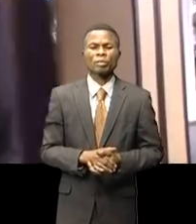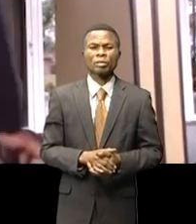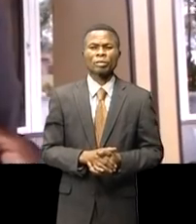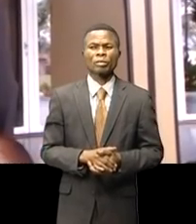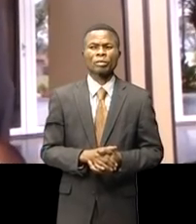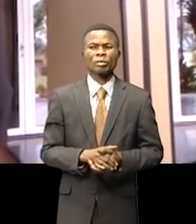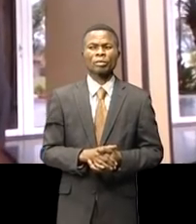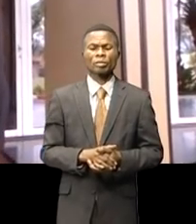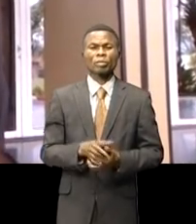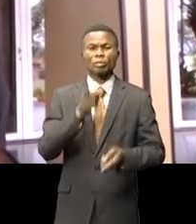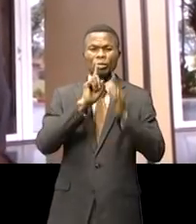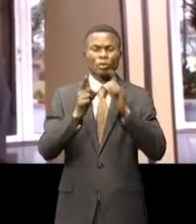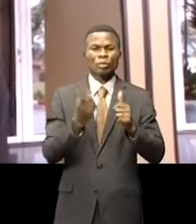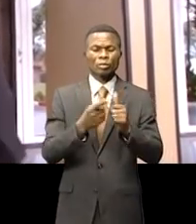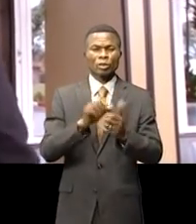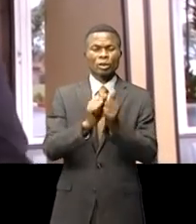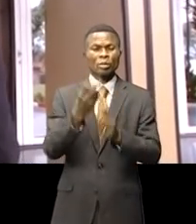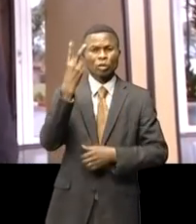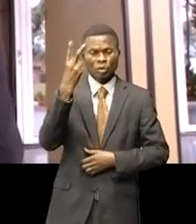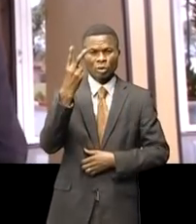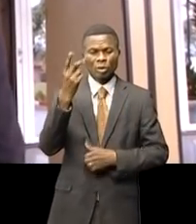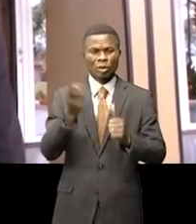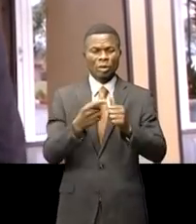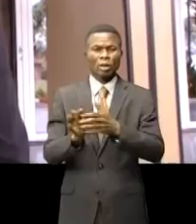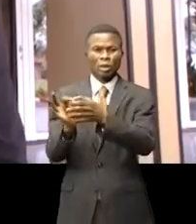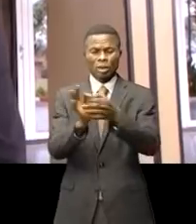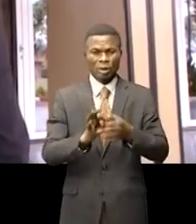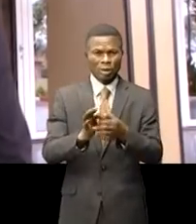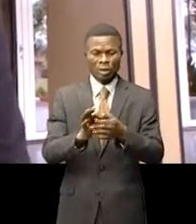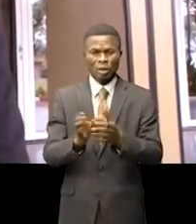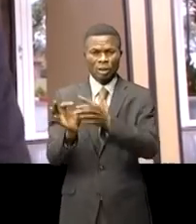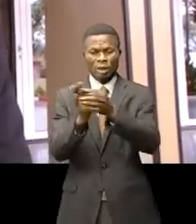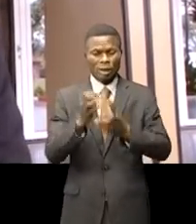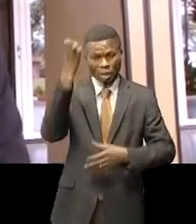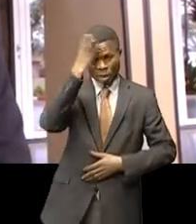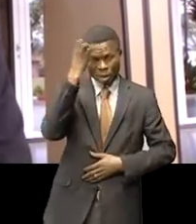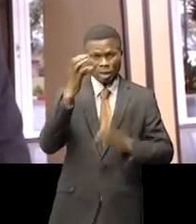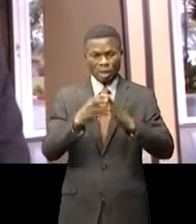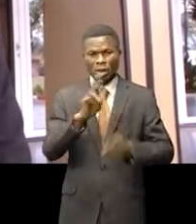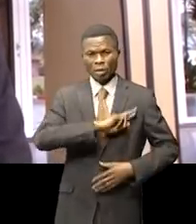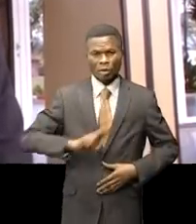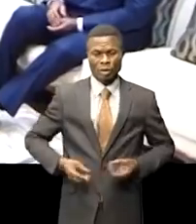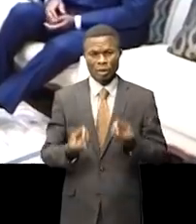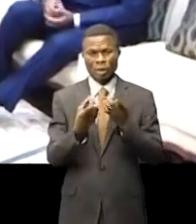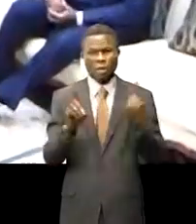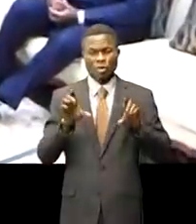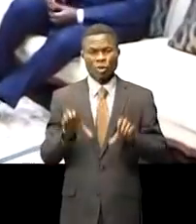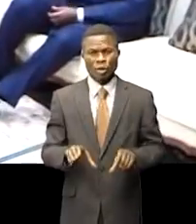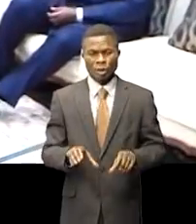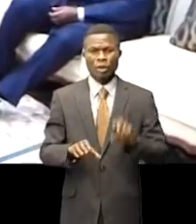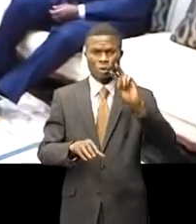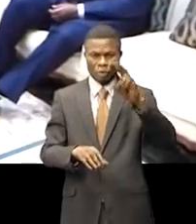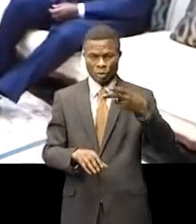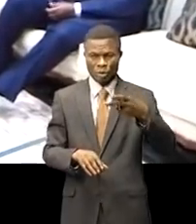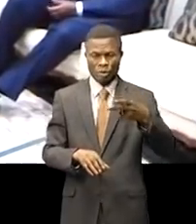abordé principalement de sujets celui de la coopération de l'union européenne avec la république démocratique du congo et